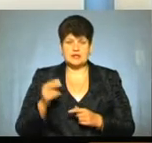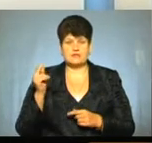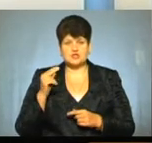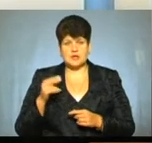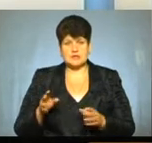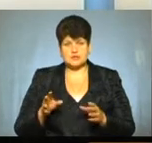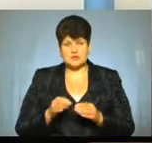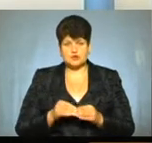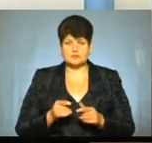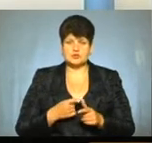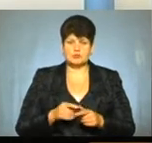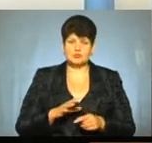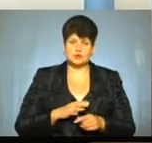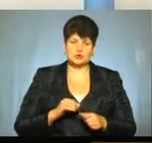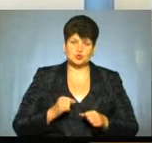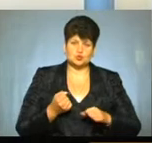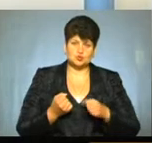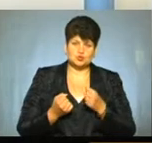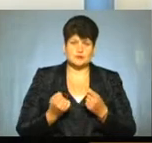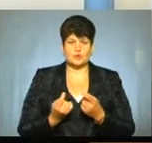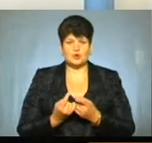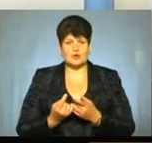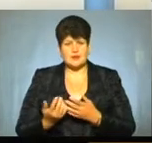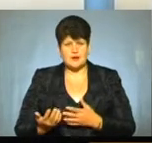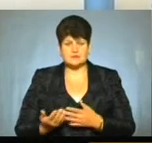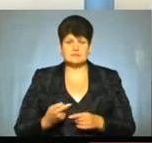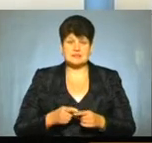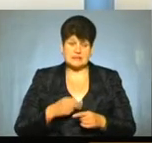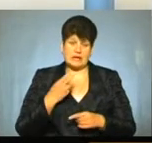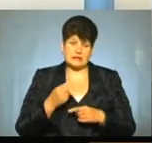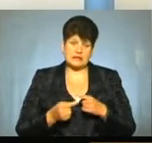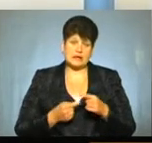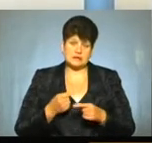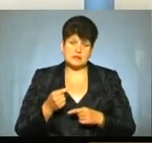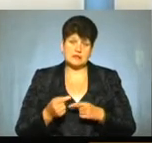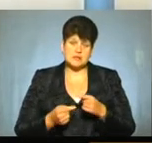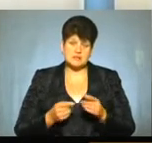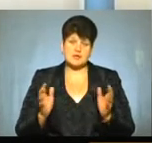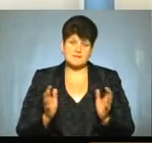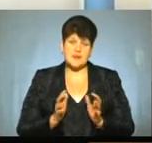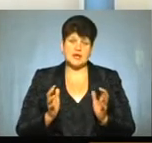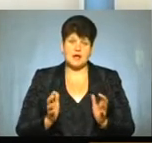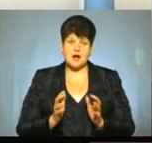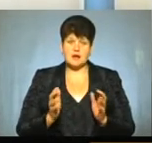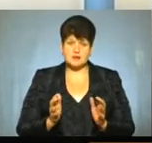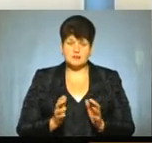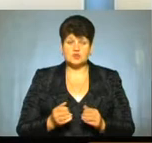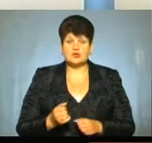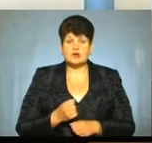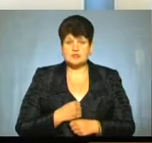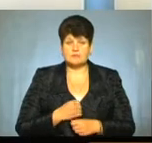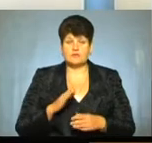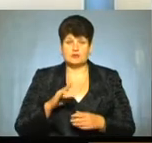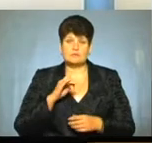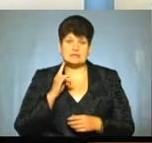Чи десь навчалися разом, чи були друзями, чи однокласниками і так далі. Так? Тобто, на жаль, бачимо, що ця традиція зберігається і, на